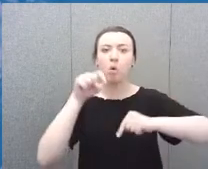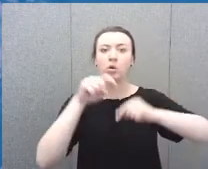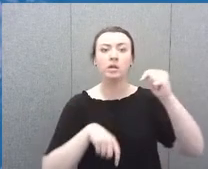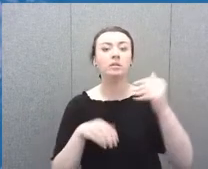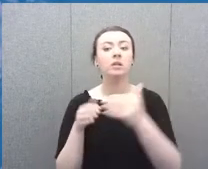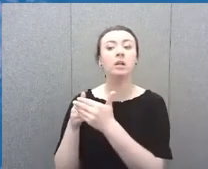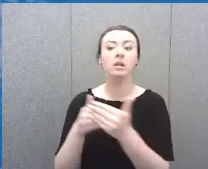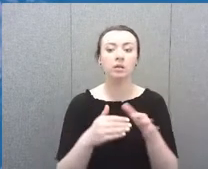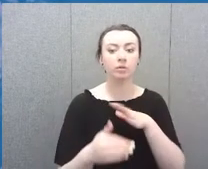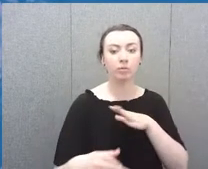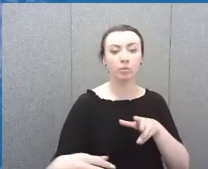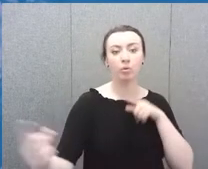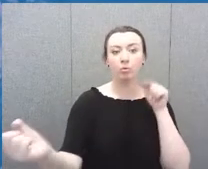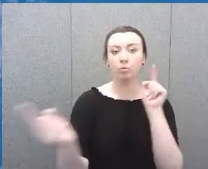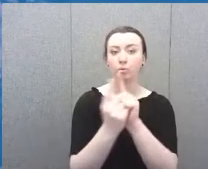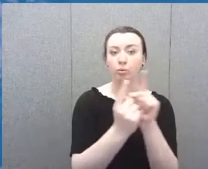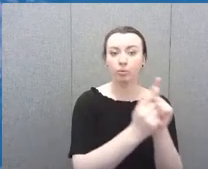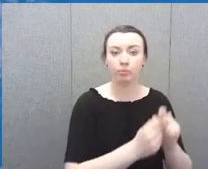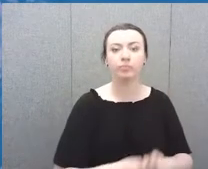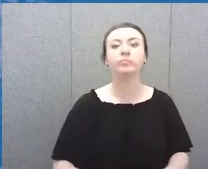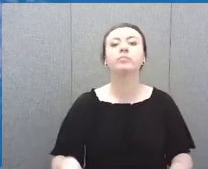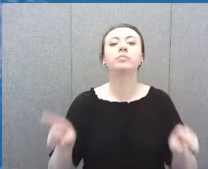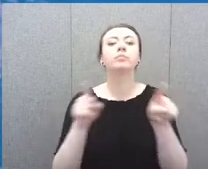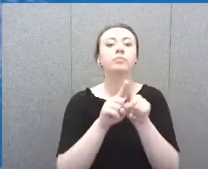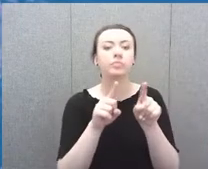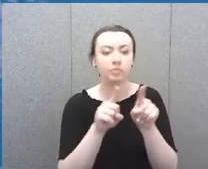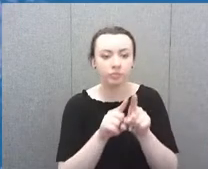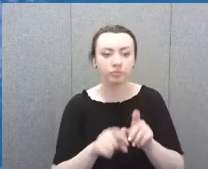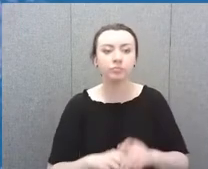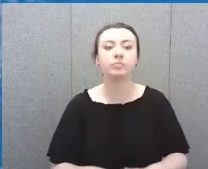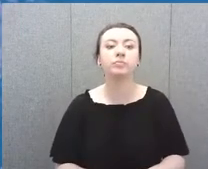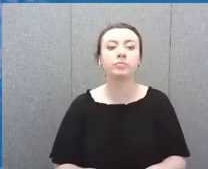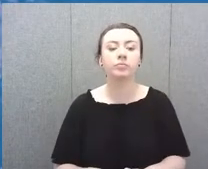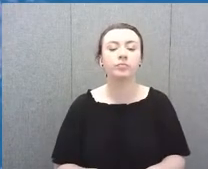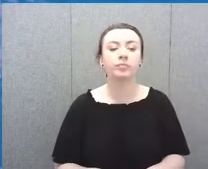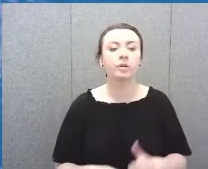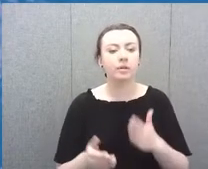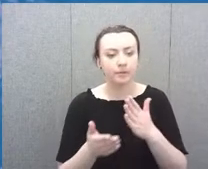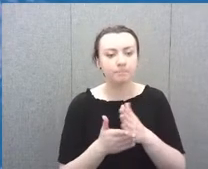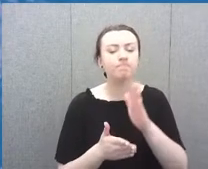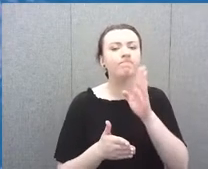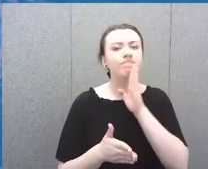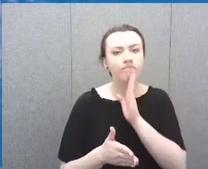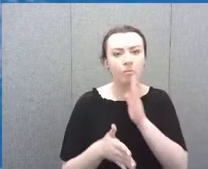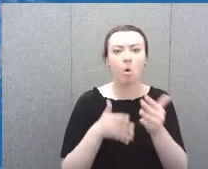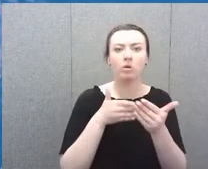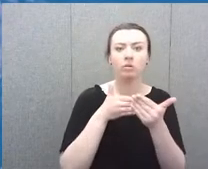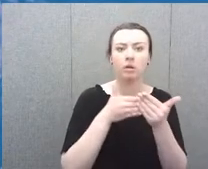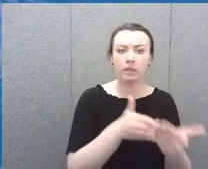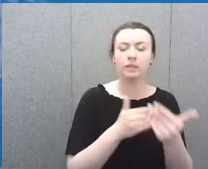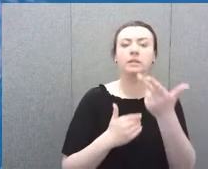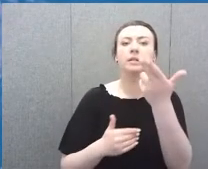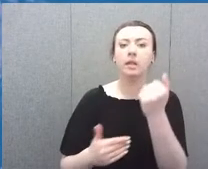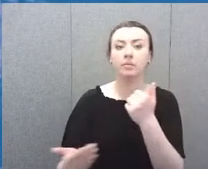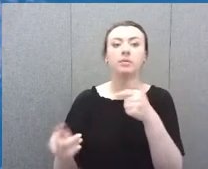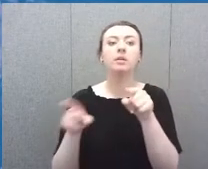Здесь, кроме женского лидерства, мы также видим женские протесты в Беларуси.